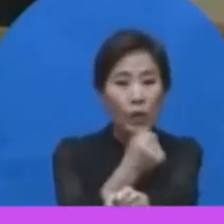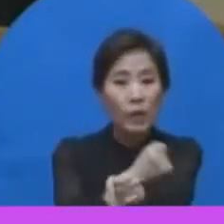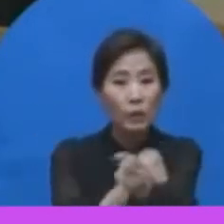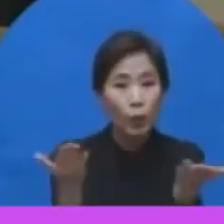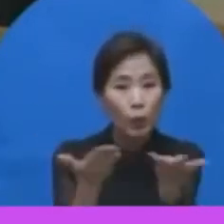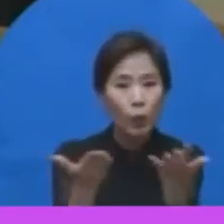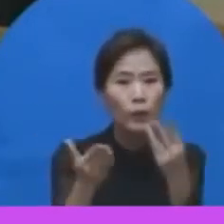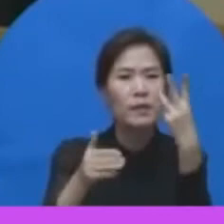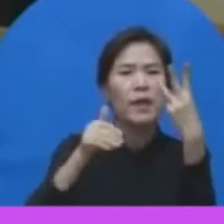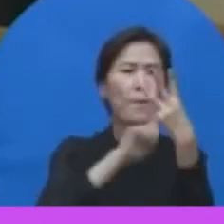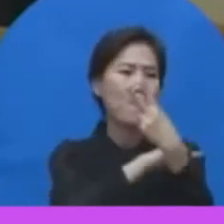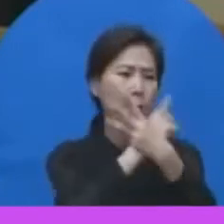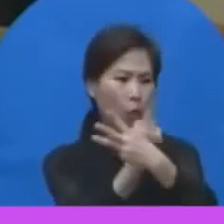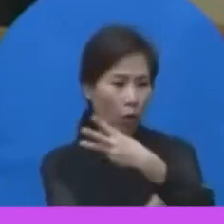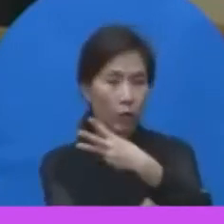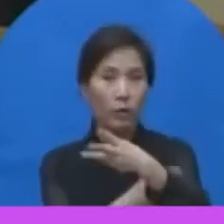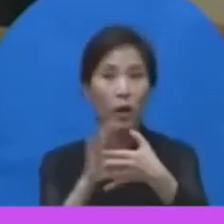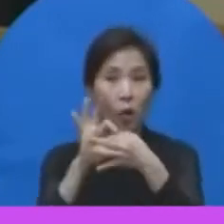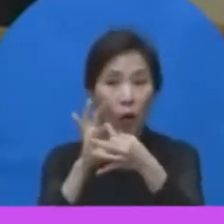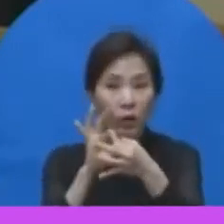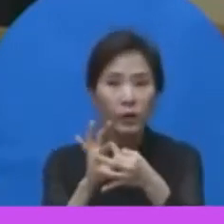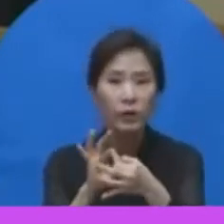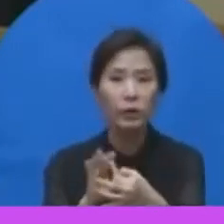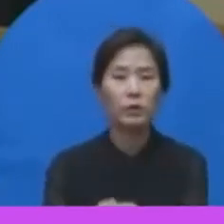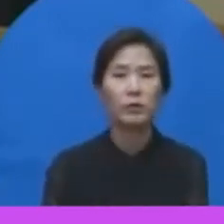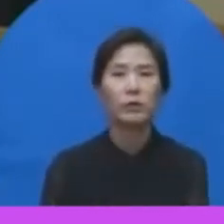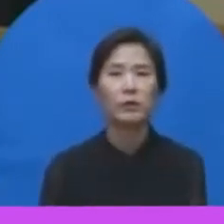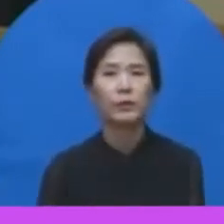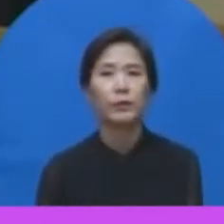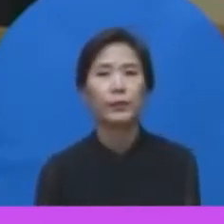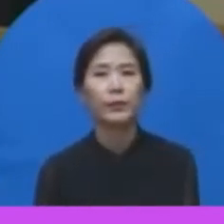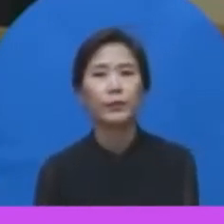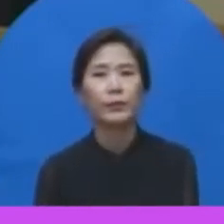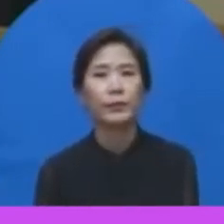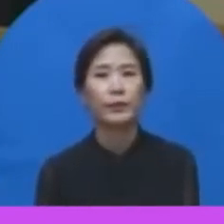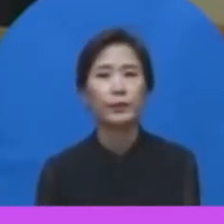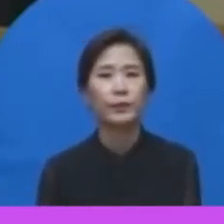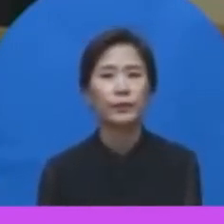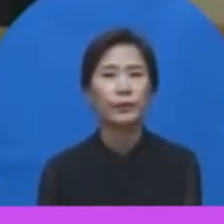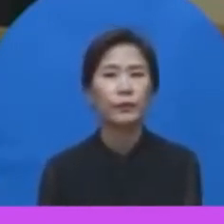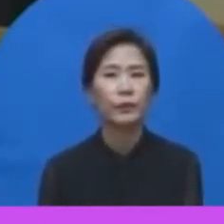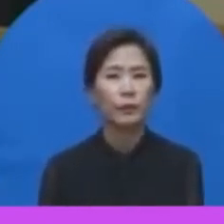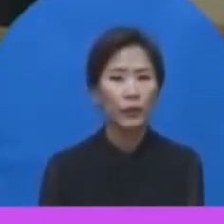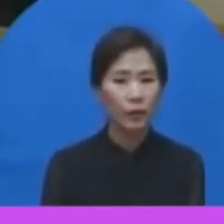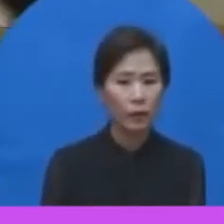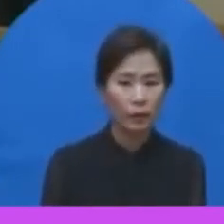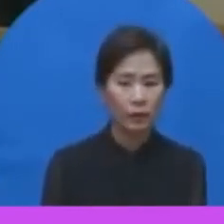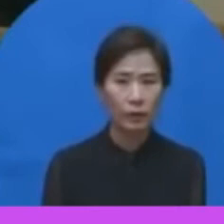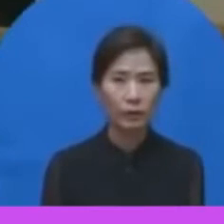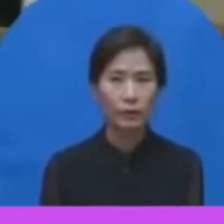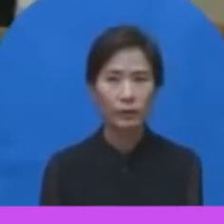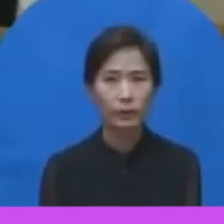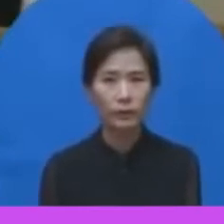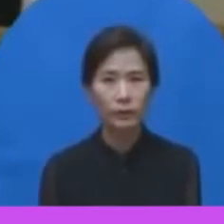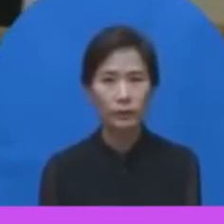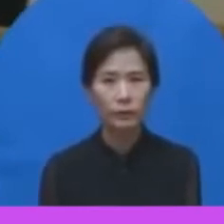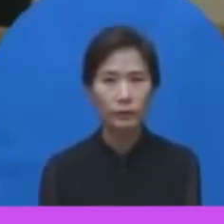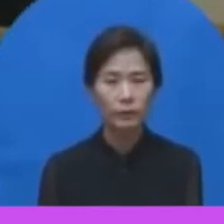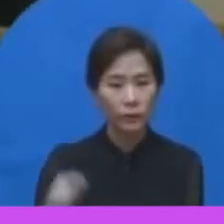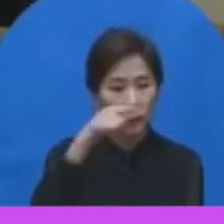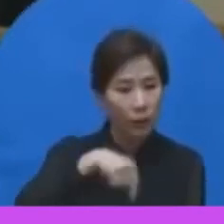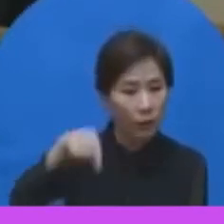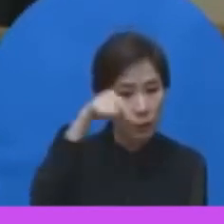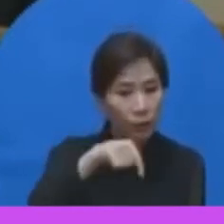대법원에서 일관되게 유기적 관련설, 노동 3권은 일체적인 권리로 보고 있는 것 같습니다. 그래서 이제 그중에서도